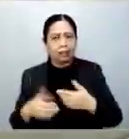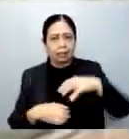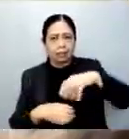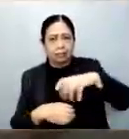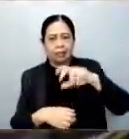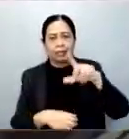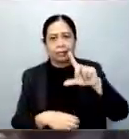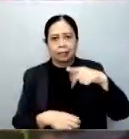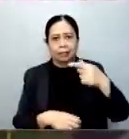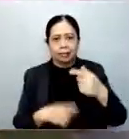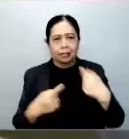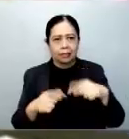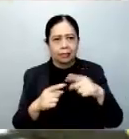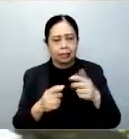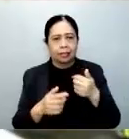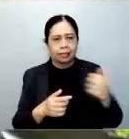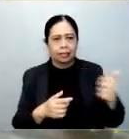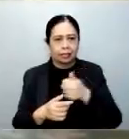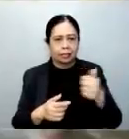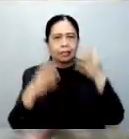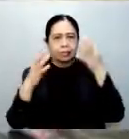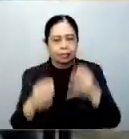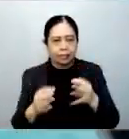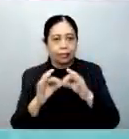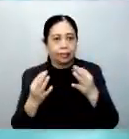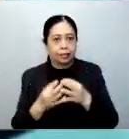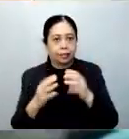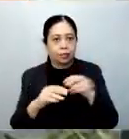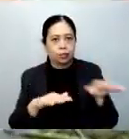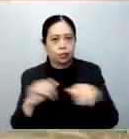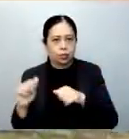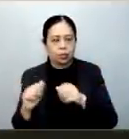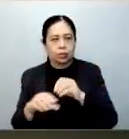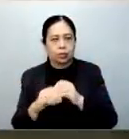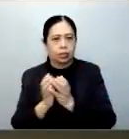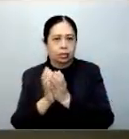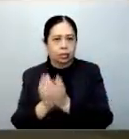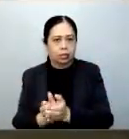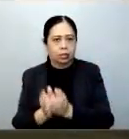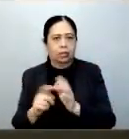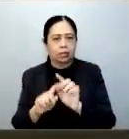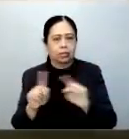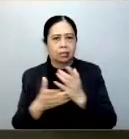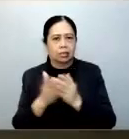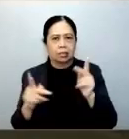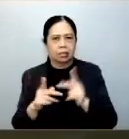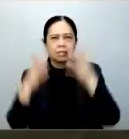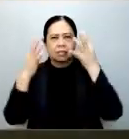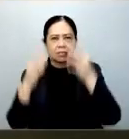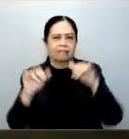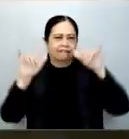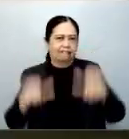ang baha. Dala ang kanilang gamit, nagdesisyon naman ng pamilyang ito na lumikas na sakay ang bangka. Pero may ilang residente pa rin ang piniling manatili sa